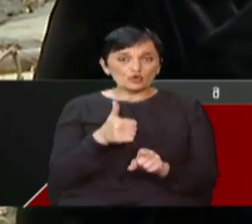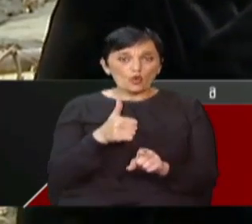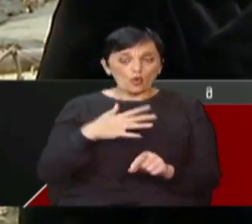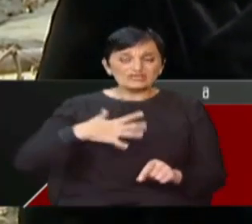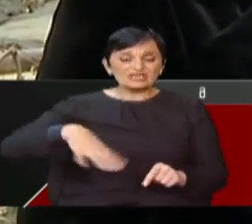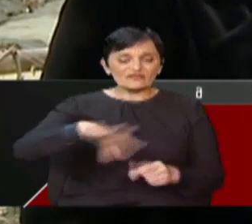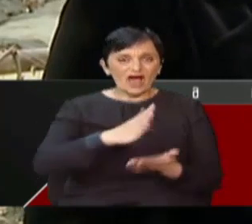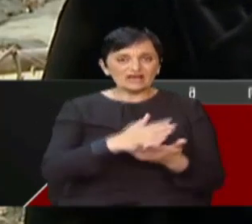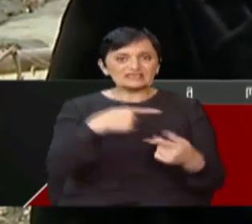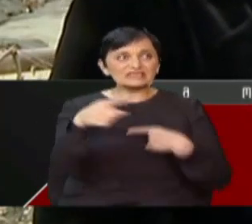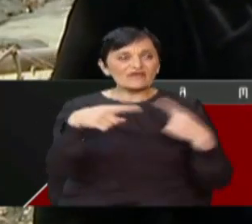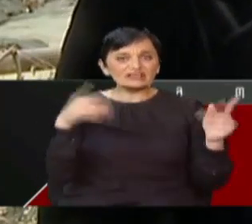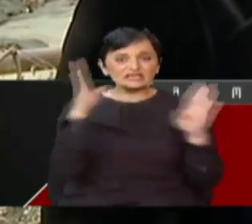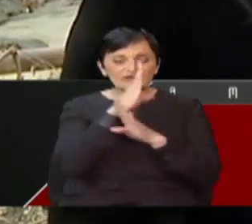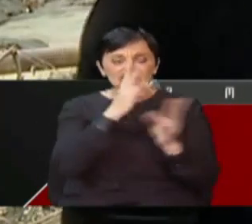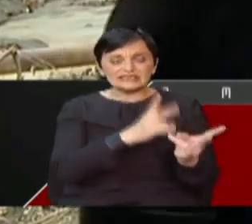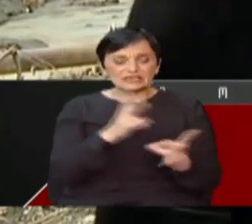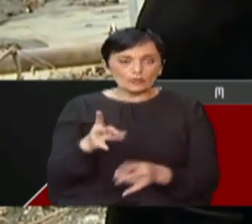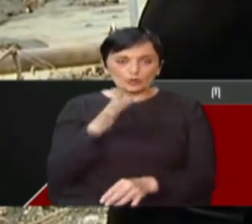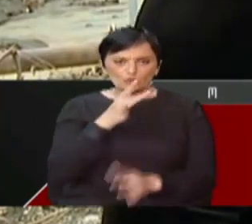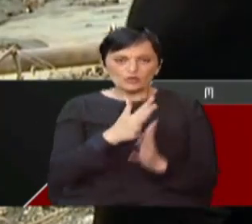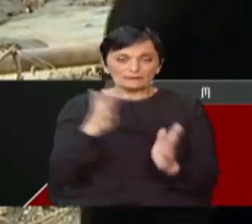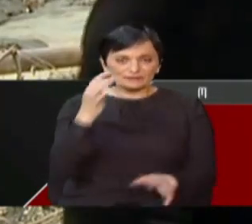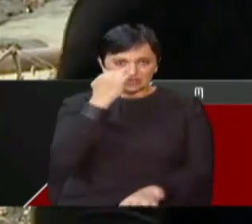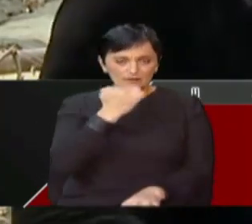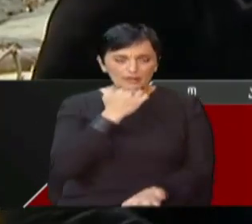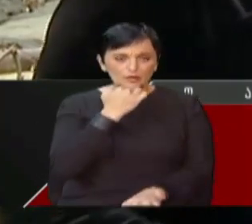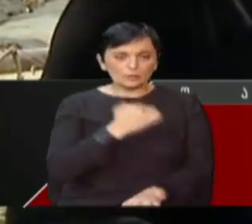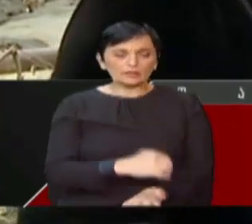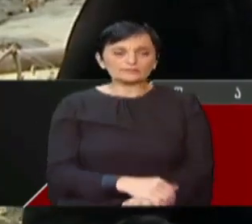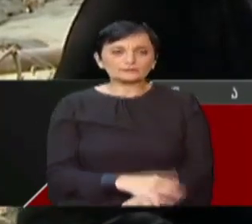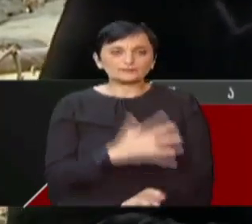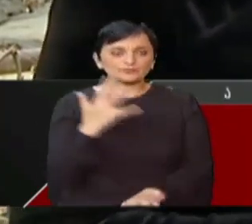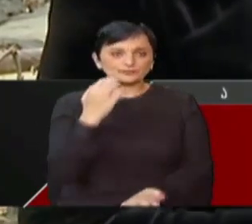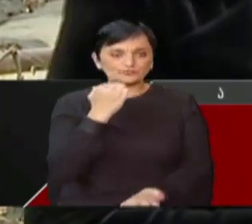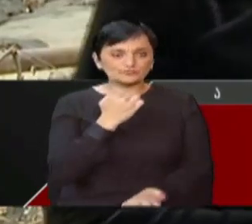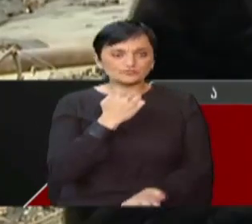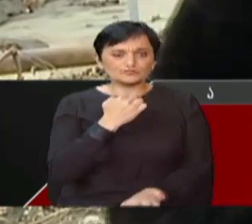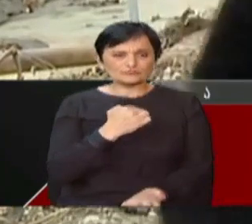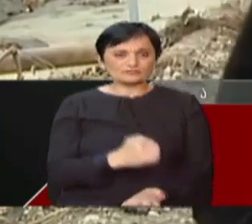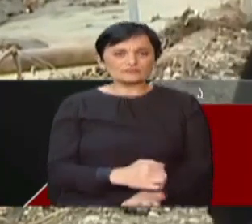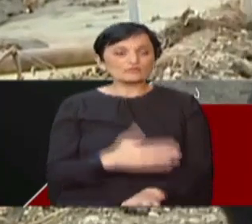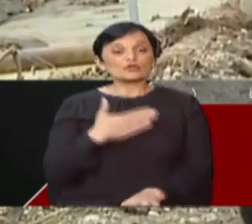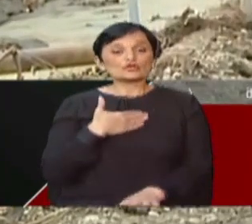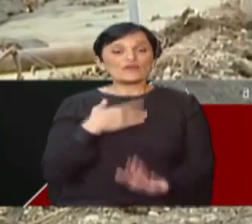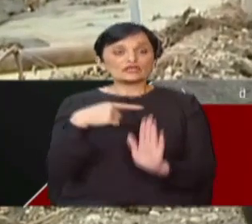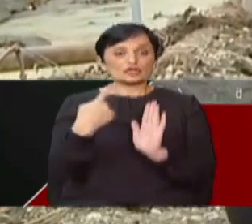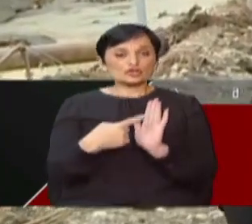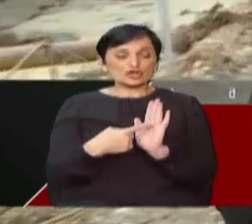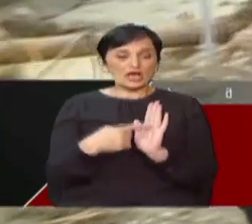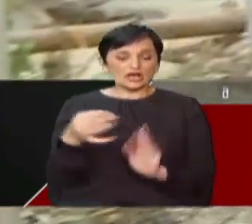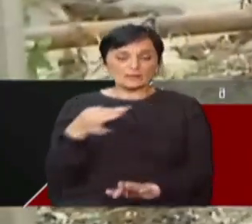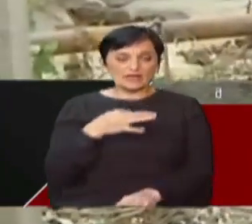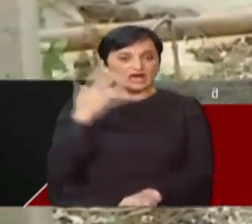ქვეყანაში არსებული სხვადასხვა სტიქიების დროს. დიდი მადლობა. დიდი მადლობა. ჩვენ შეკითხვებს